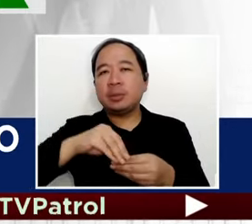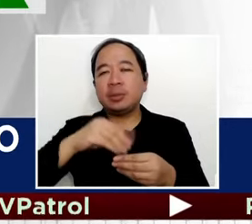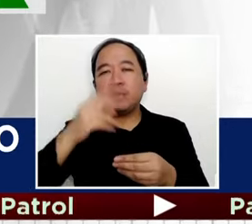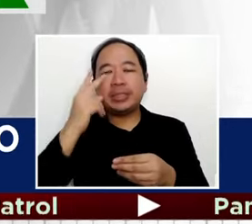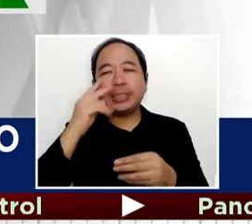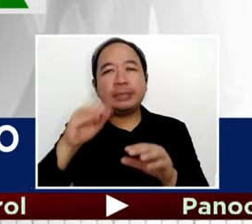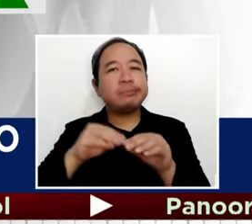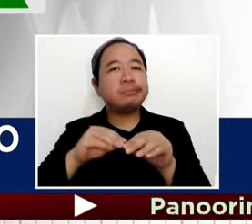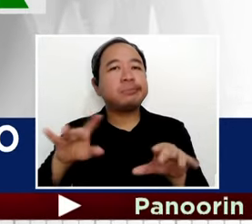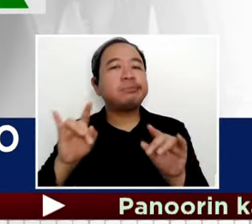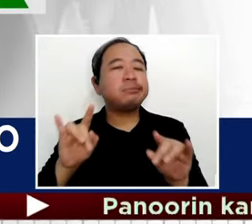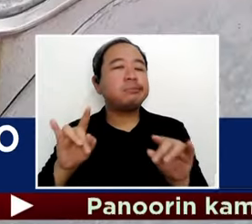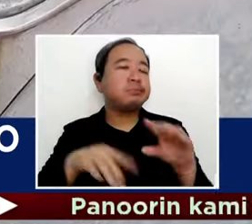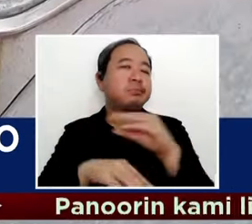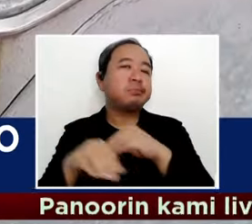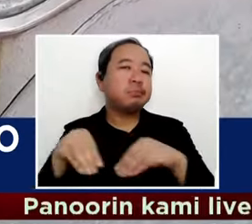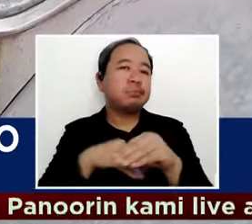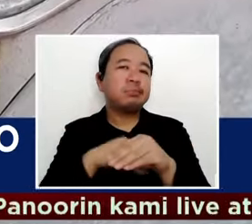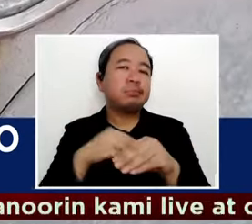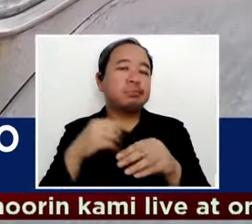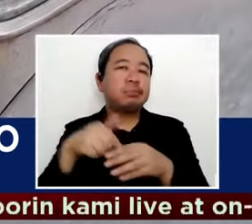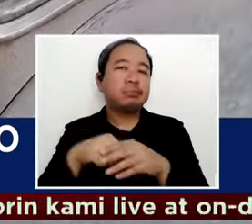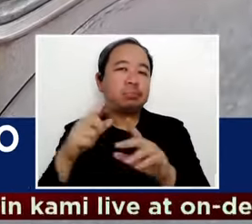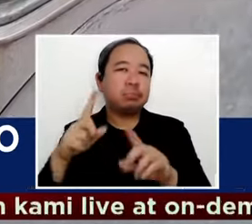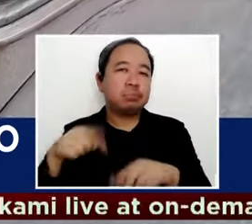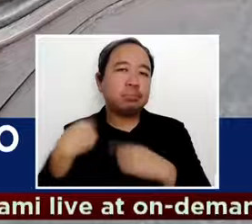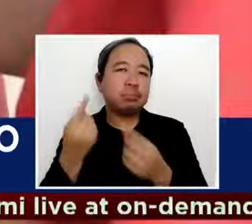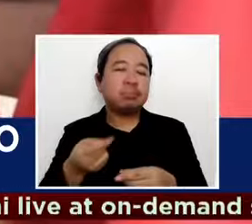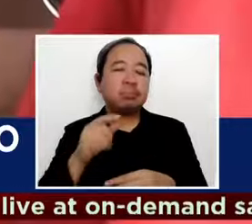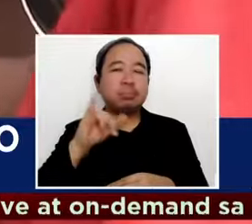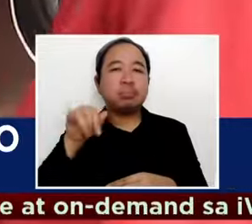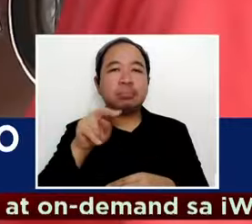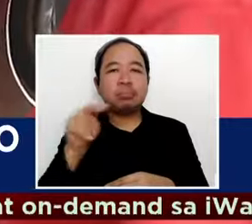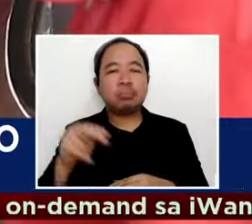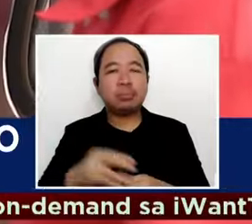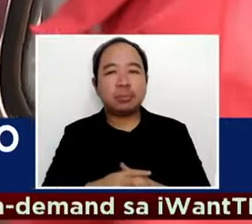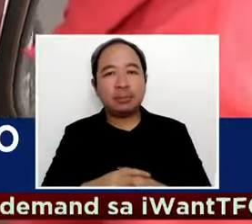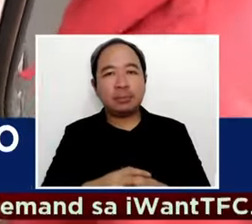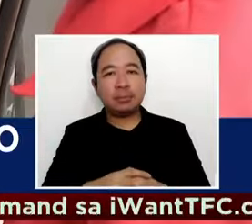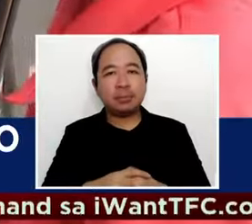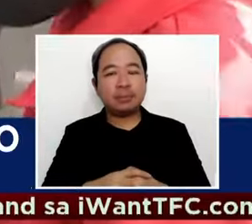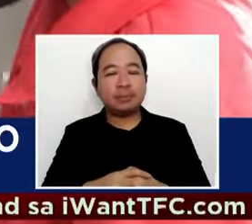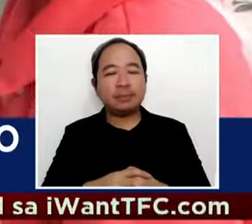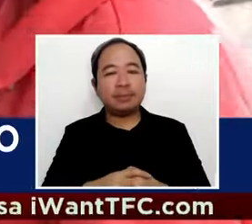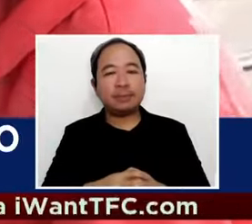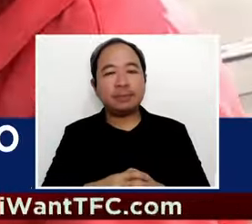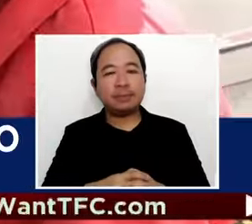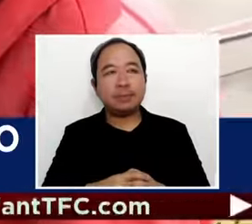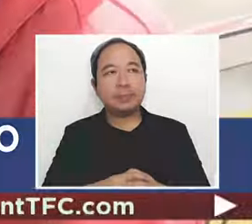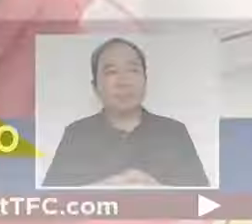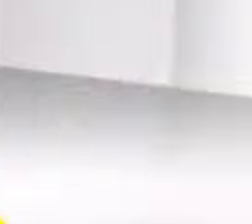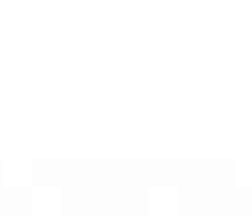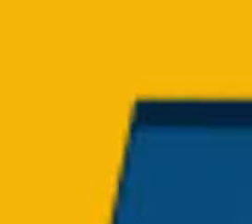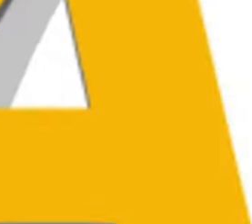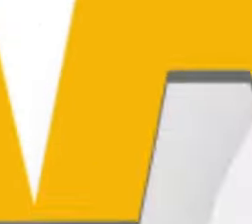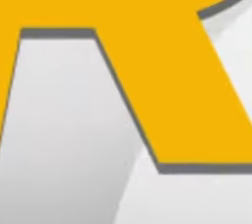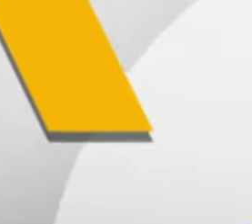ng petrolyo mula Enero. Alvin L. Chico, ABS-CBN News.